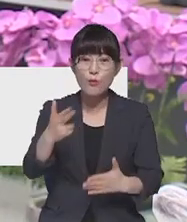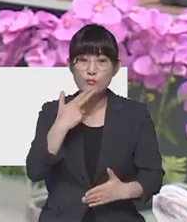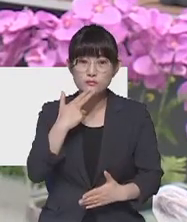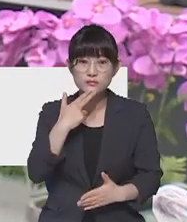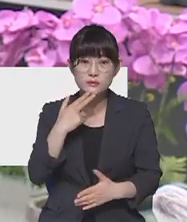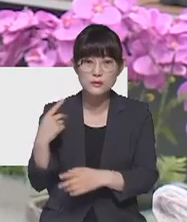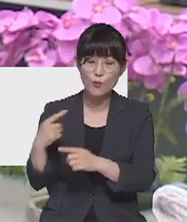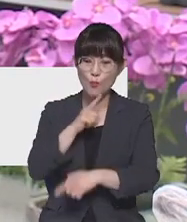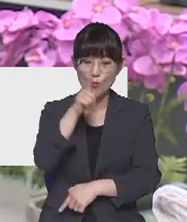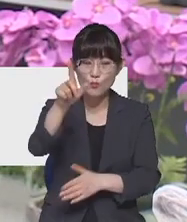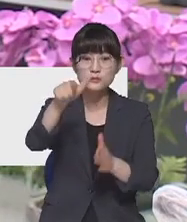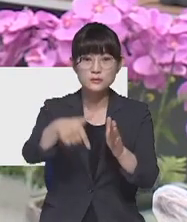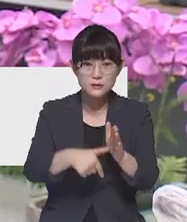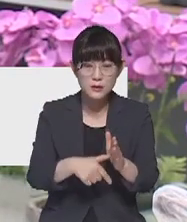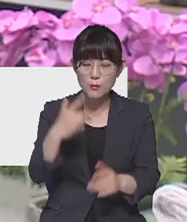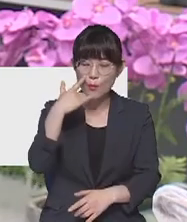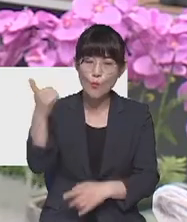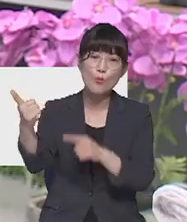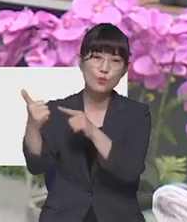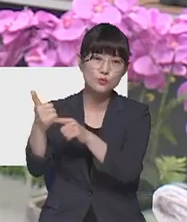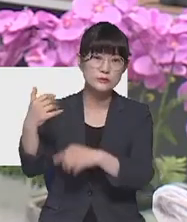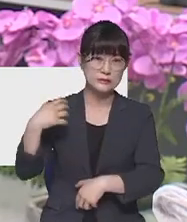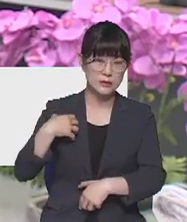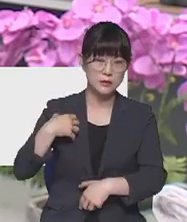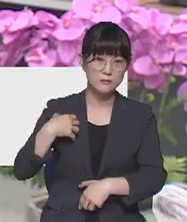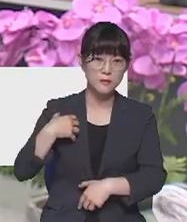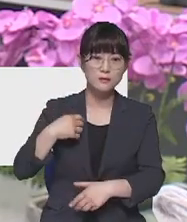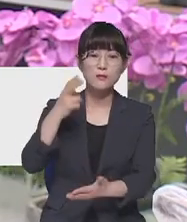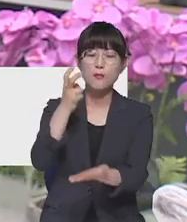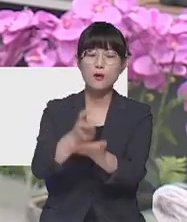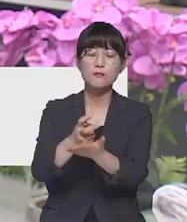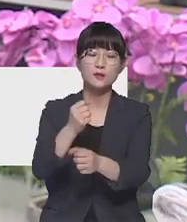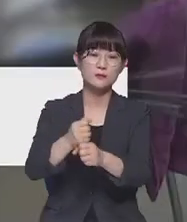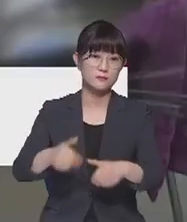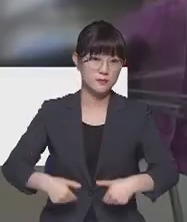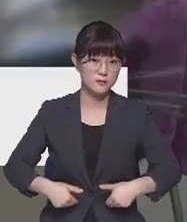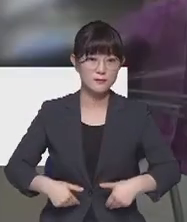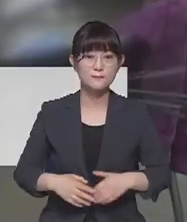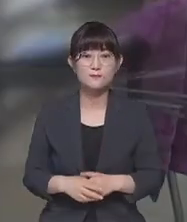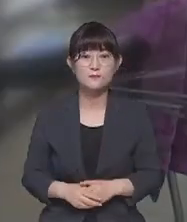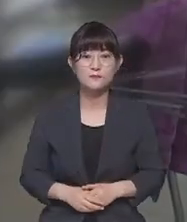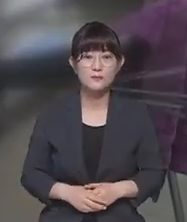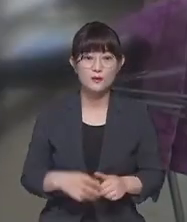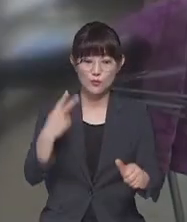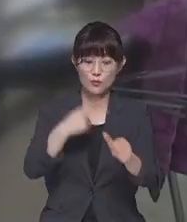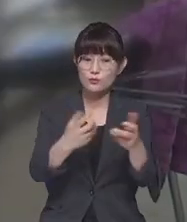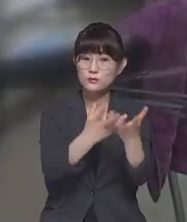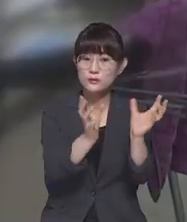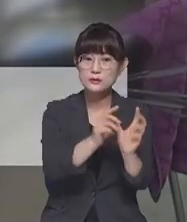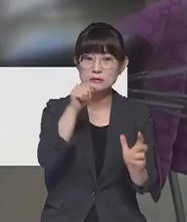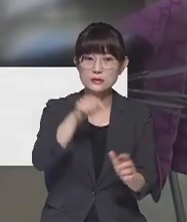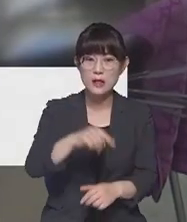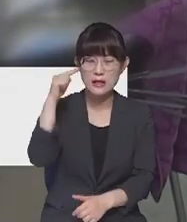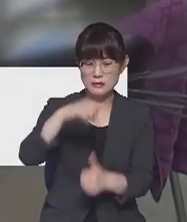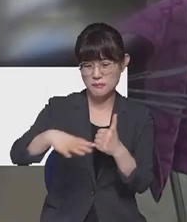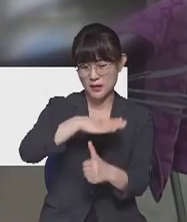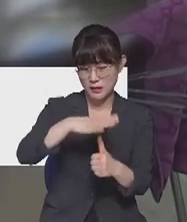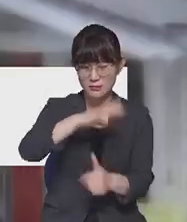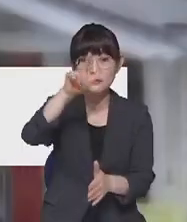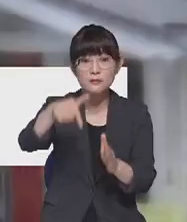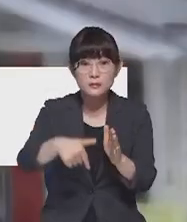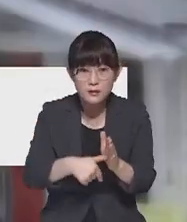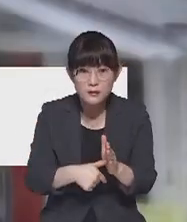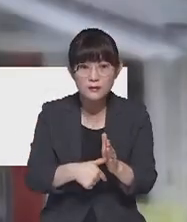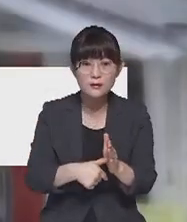그 학부모가 분명히 책임을 질 수 있도록 하는 법안 개정이 마련돼야 된다고 생각합니다. 교원단체도 악성 민원이 제기됐을